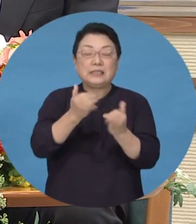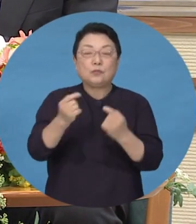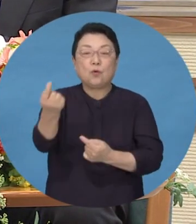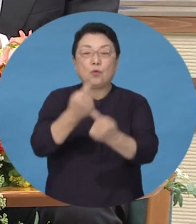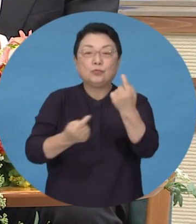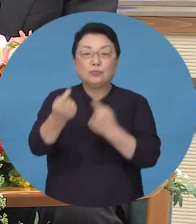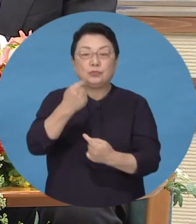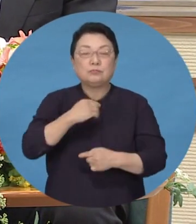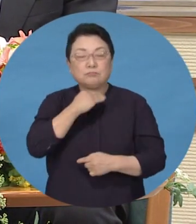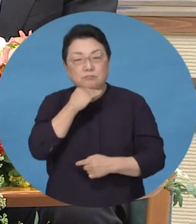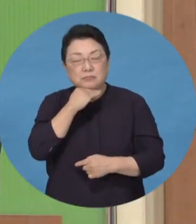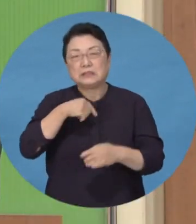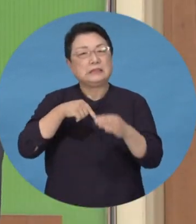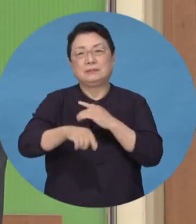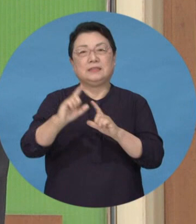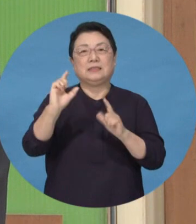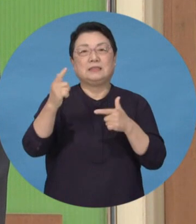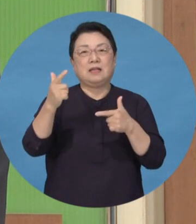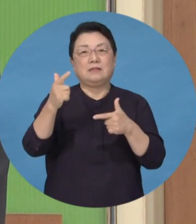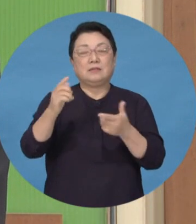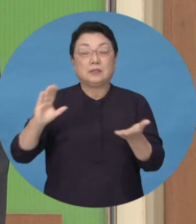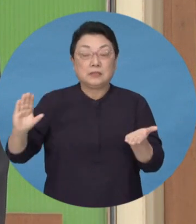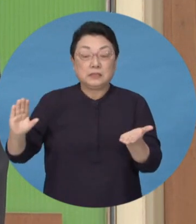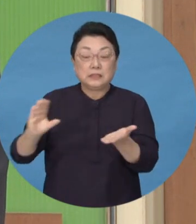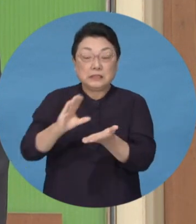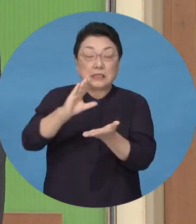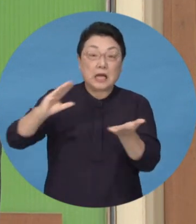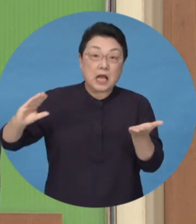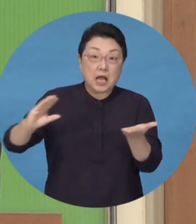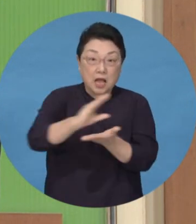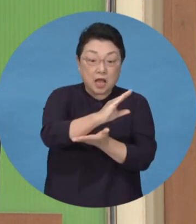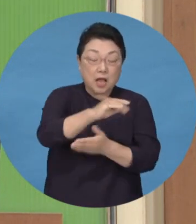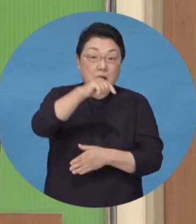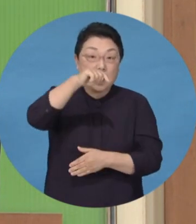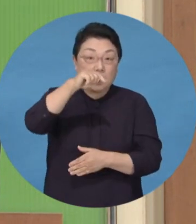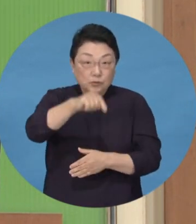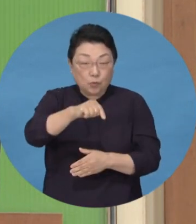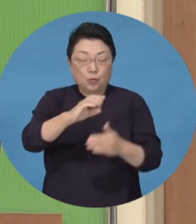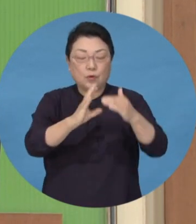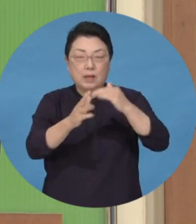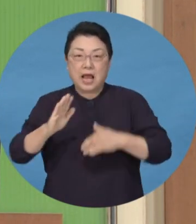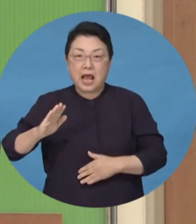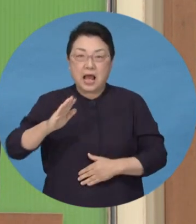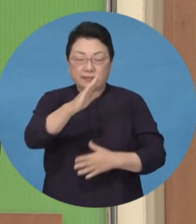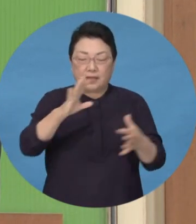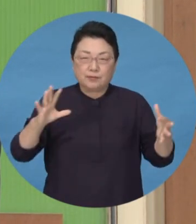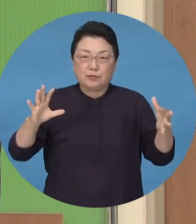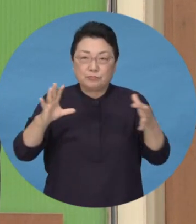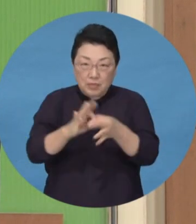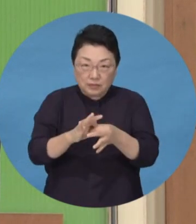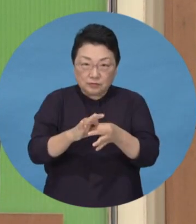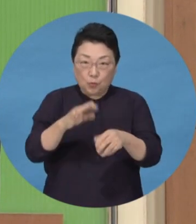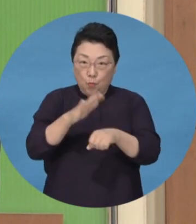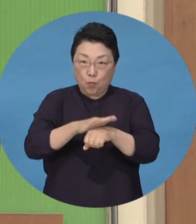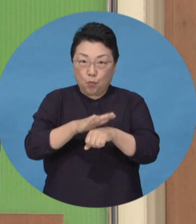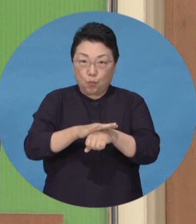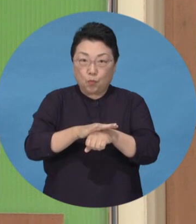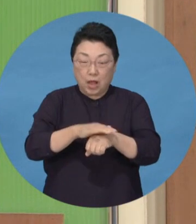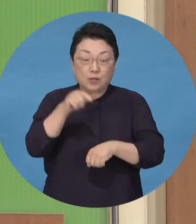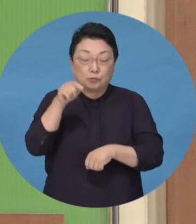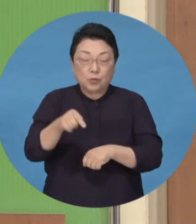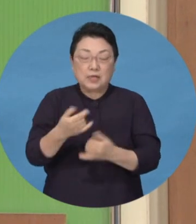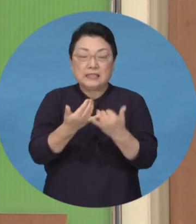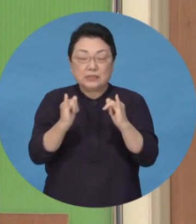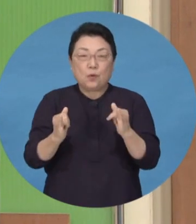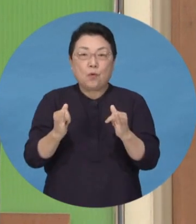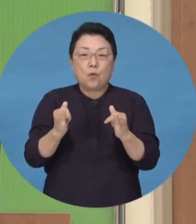くるっていうわけでは全然ないリニアう学校山梨県の発展の起爆剤になっていくためにはそこにしっかりこう人